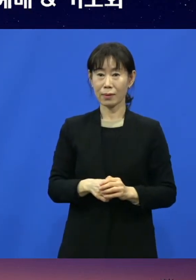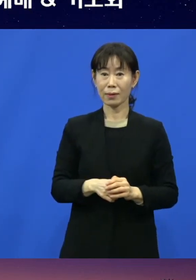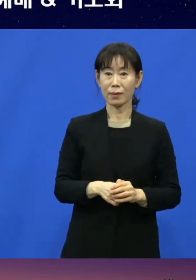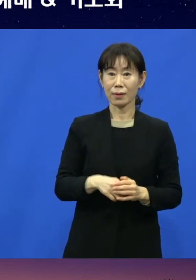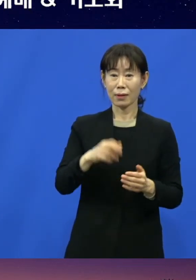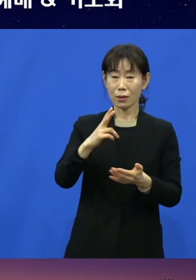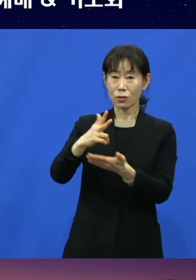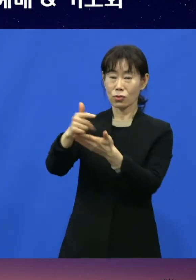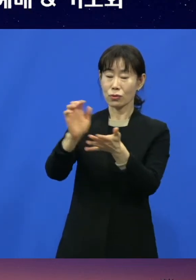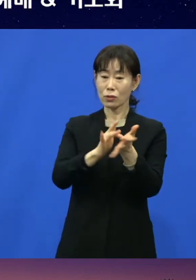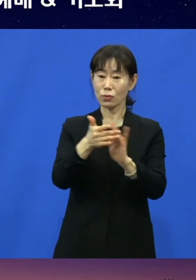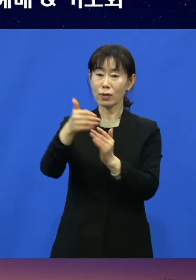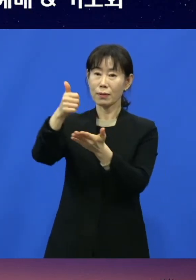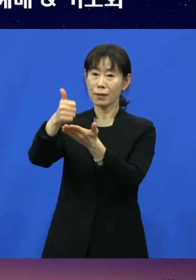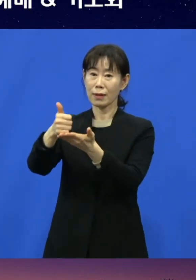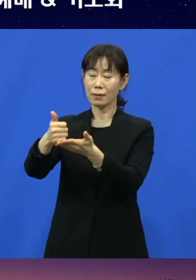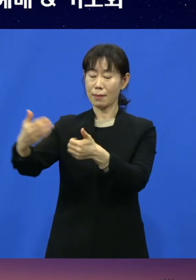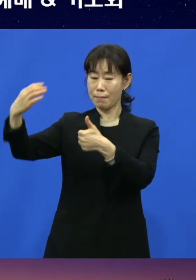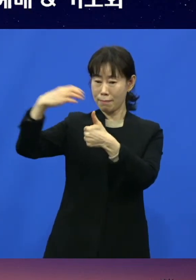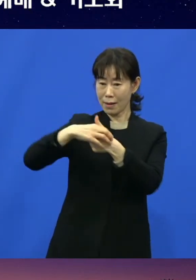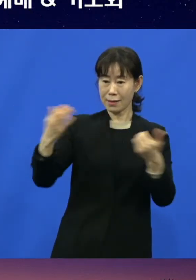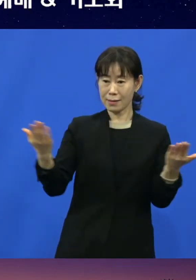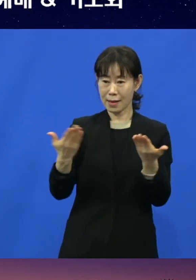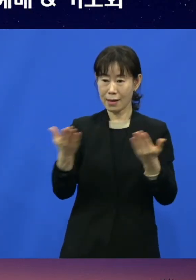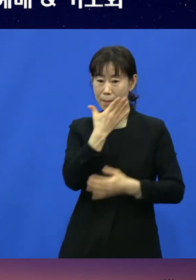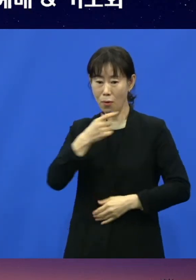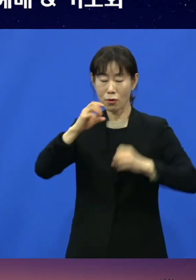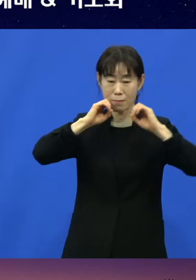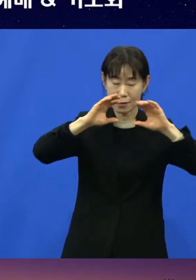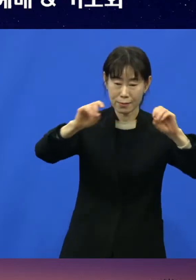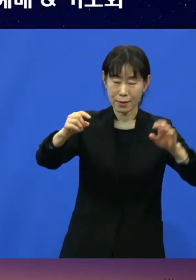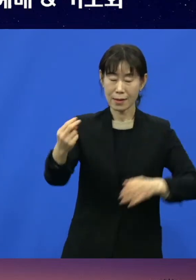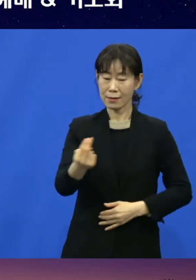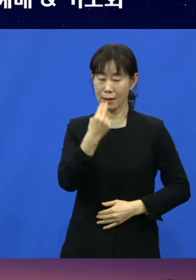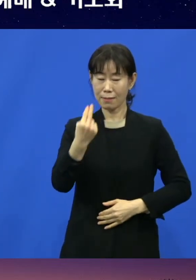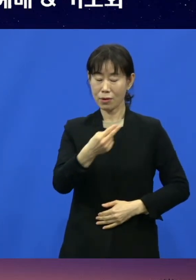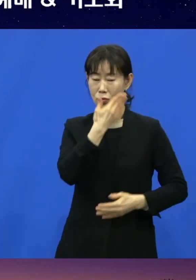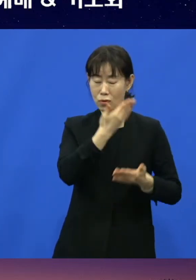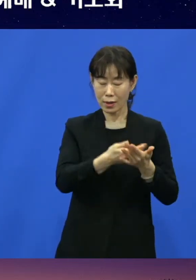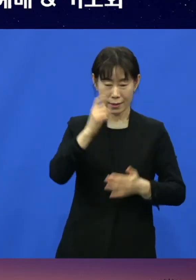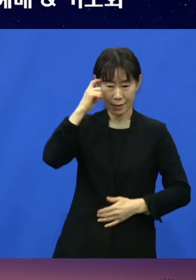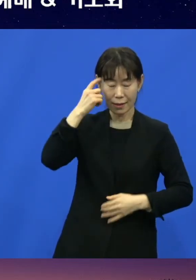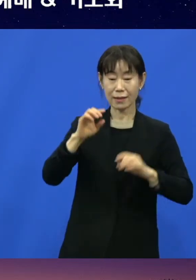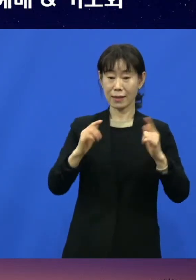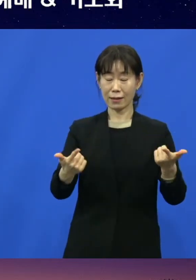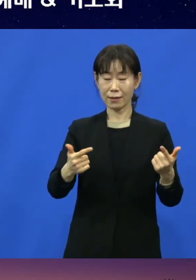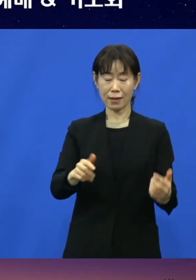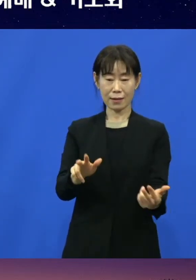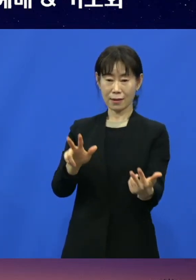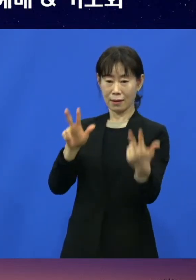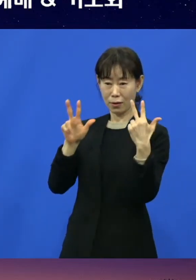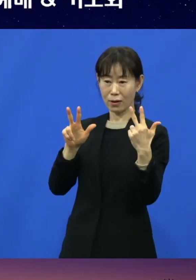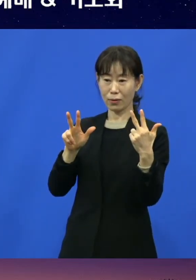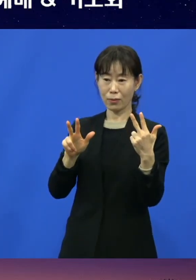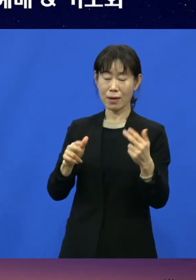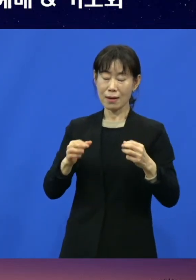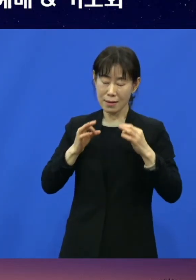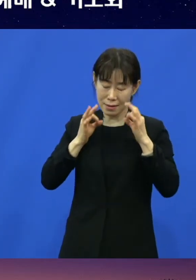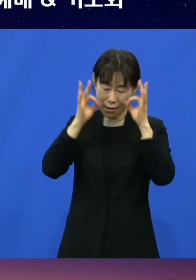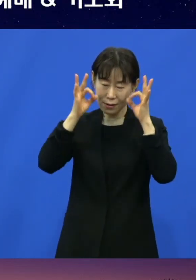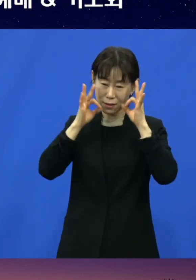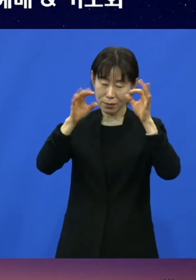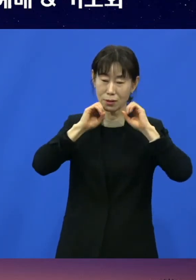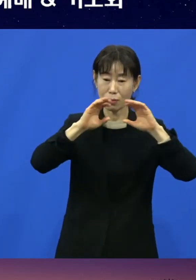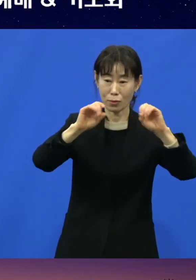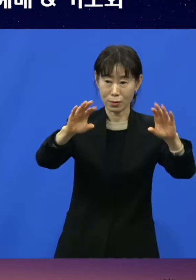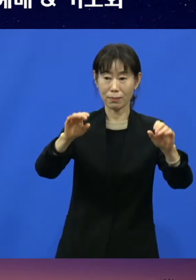받은 사명 곧 그 은혜의 복음을 증거하는 다음에 내 생명도 조금도 귀한 것으로 여기지 않는다 하면 전력 질주하잖아요. 그 에너지가 어디서